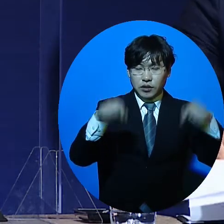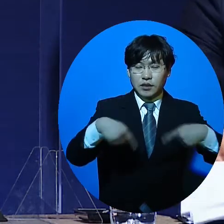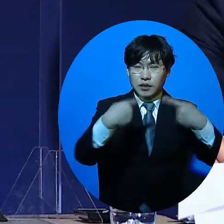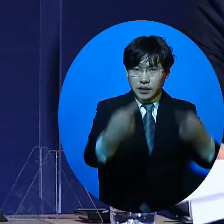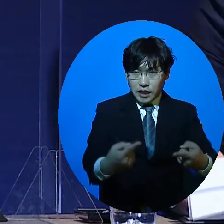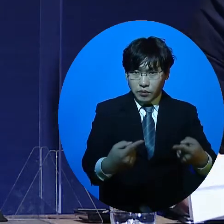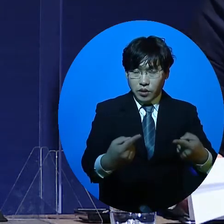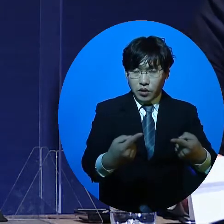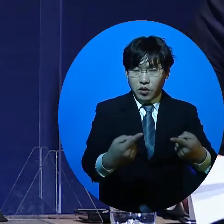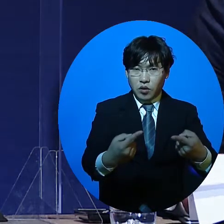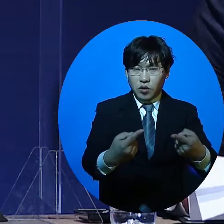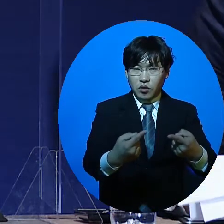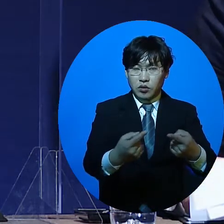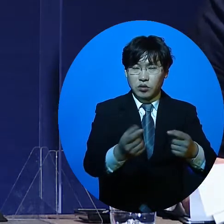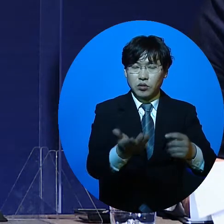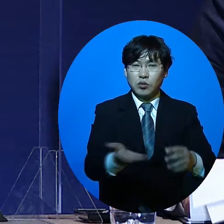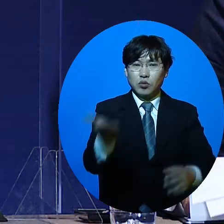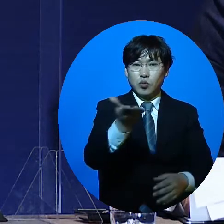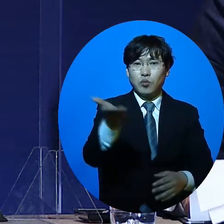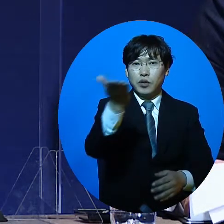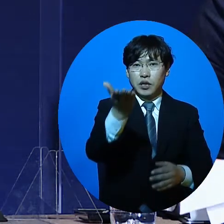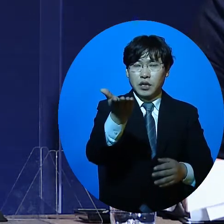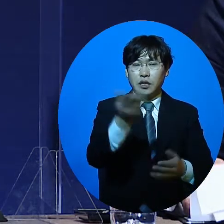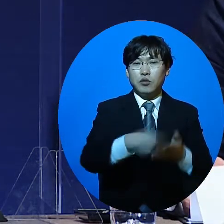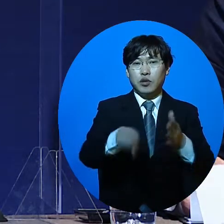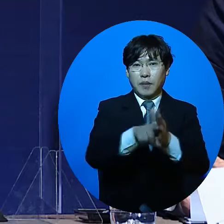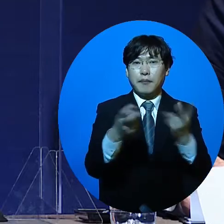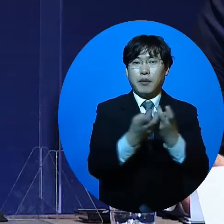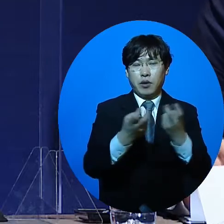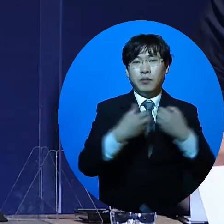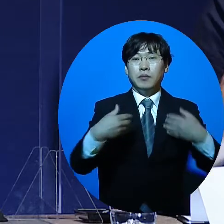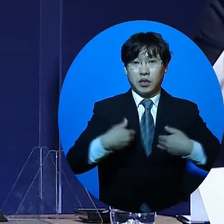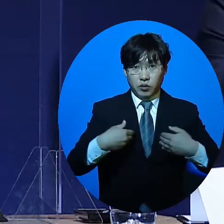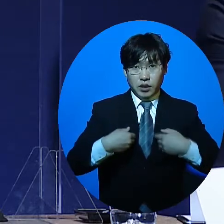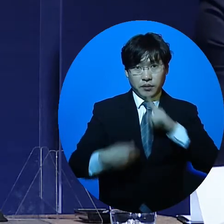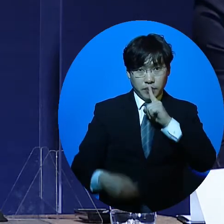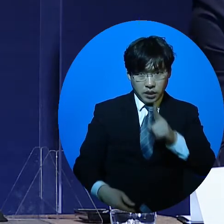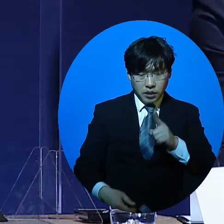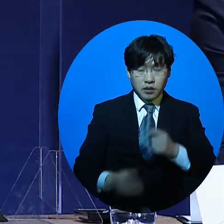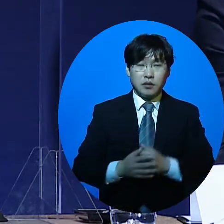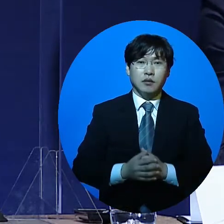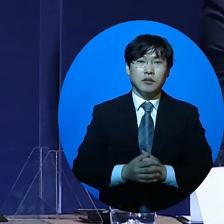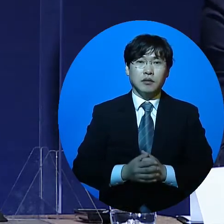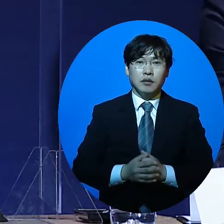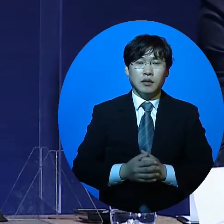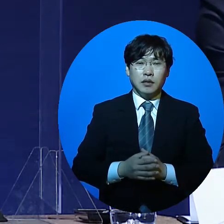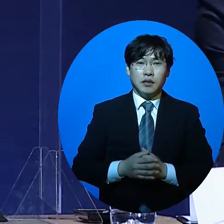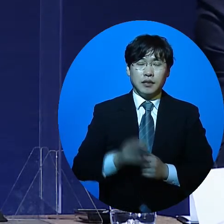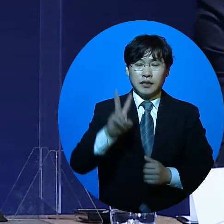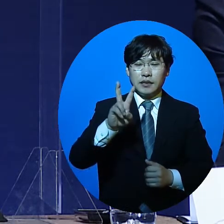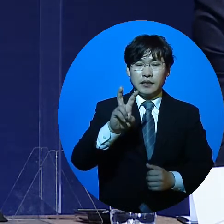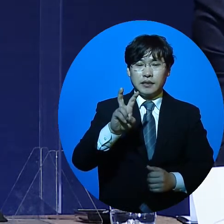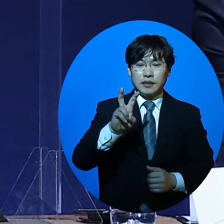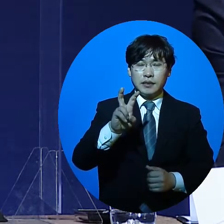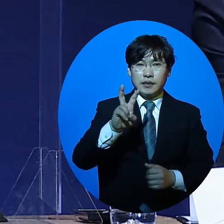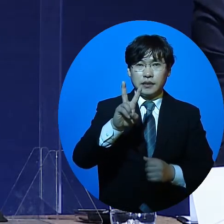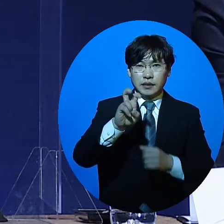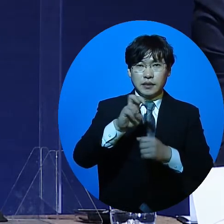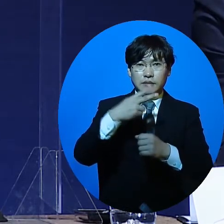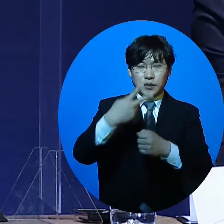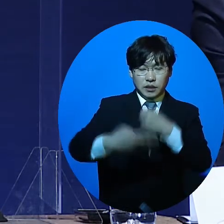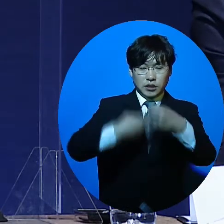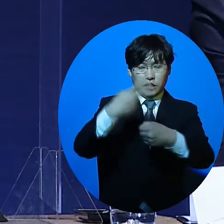참여를 제고시킬 수 있는 다양한 방법이 좀 필요하지 않겠나. 한 22년간의 체육 행정에서